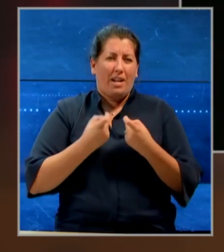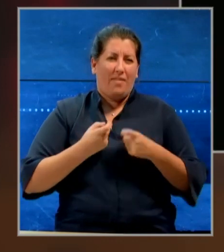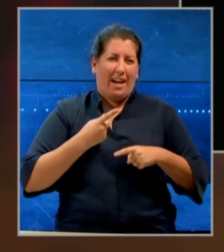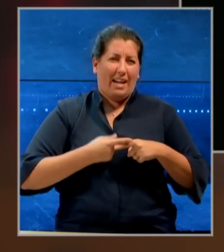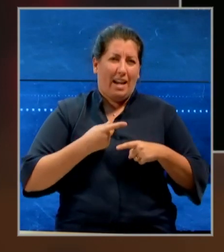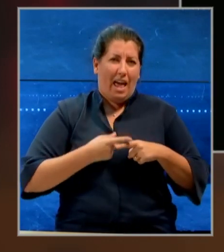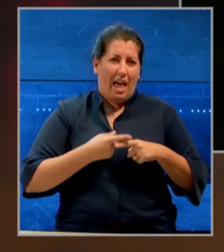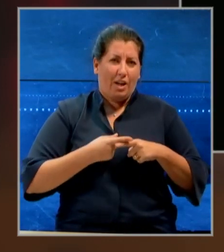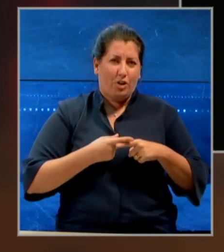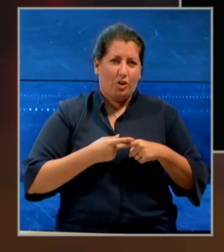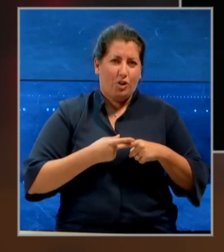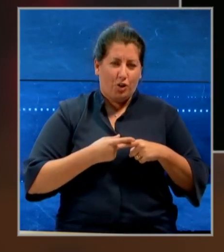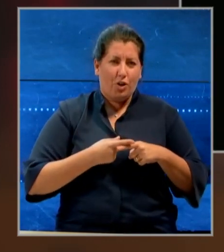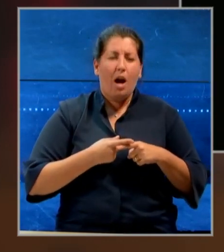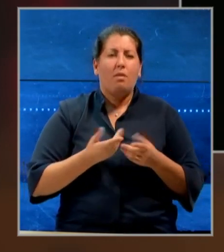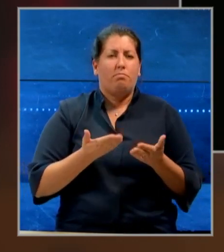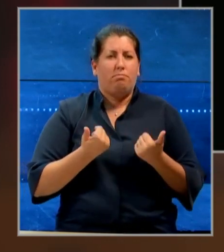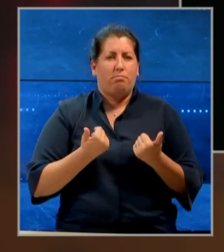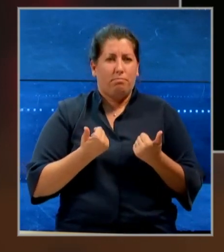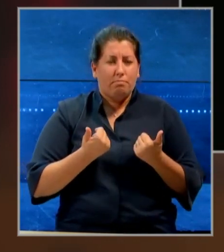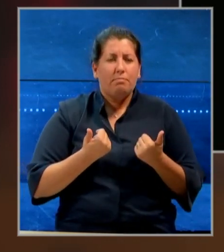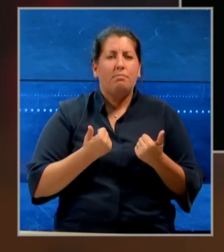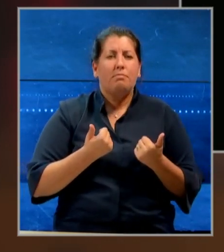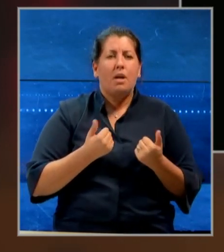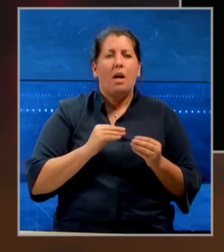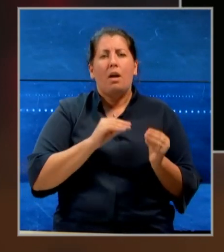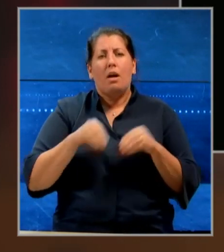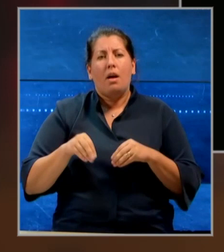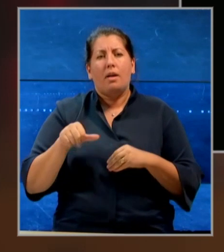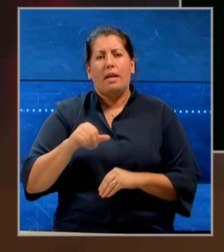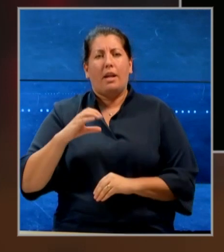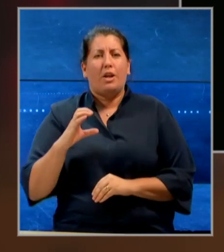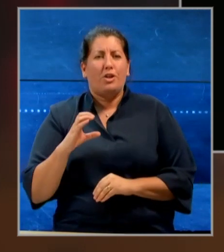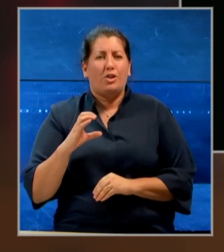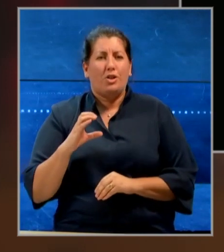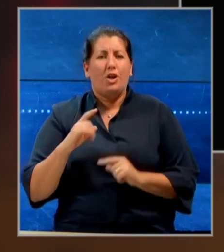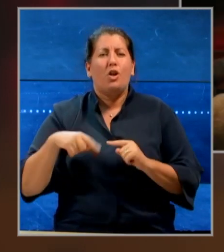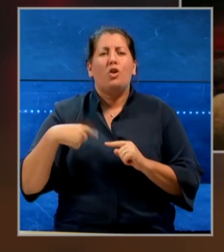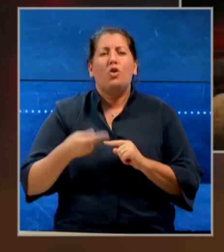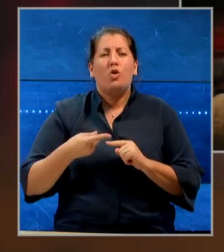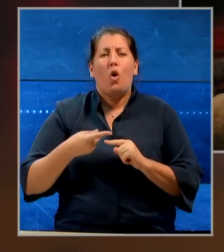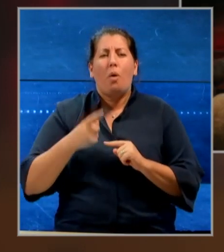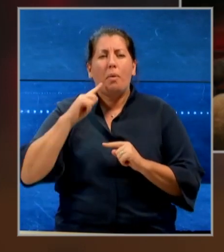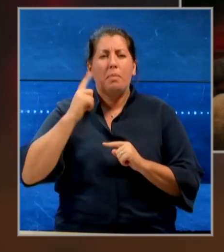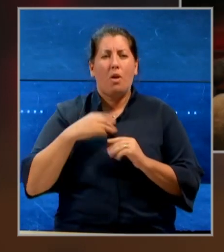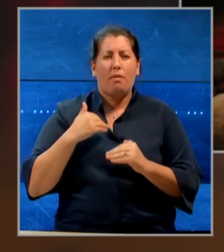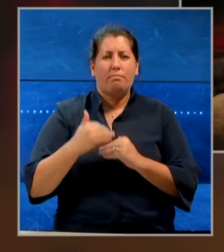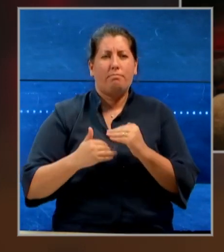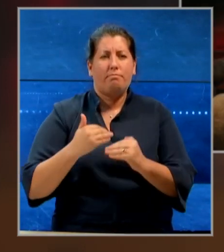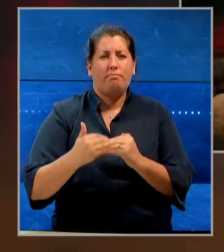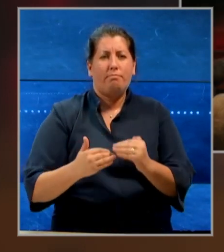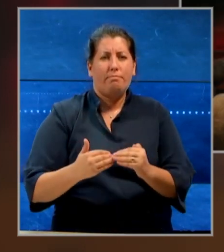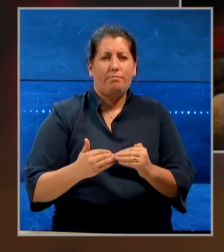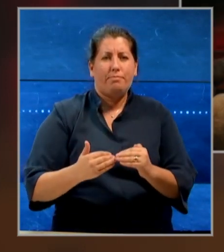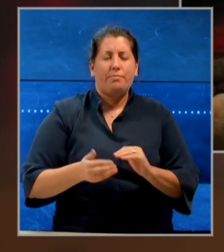e poi esordito in B, è stato venduto una cifra pazzesca e il Catanzaro ne ha beneficiato. Direttore, lei ha detto di girare i campi, perché sì, io giro, sa molto benissimo che